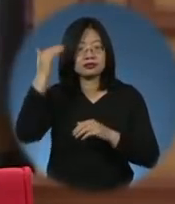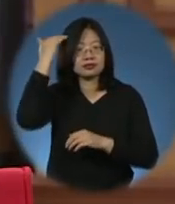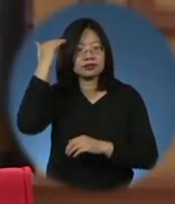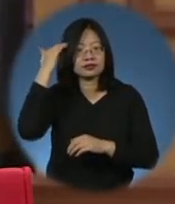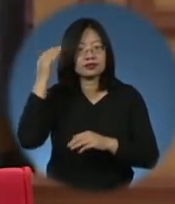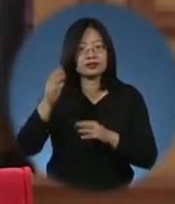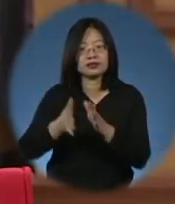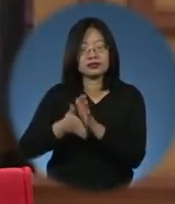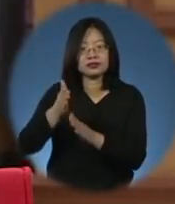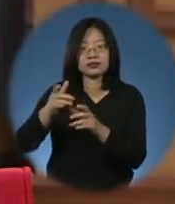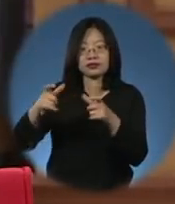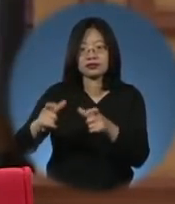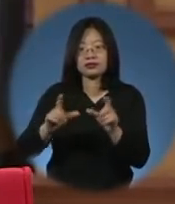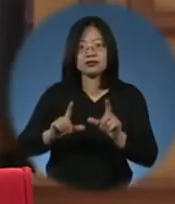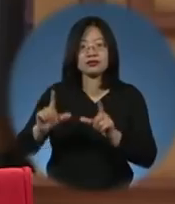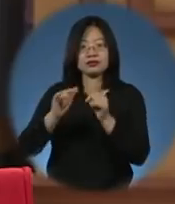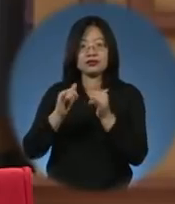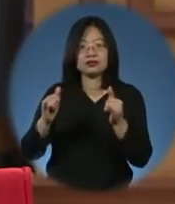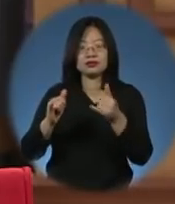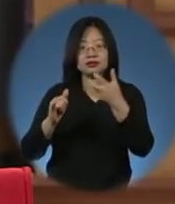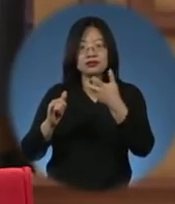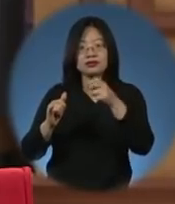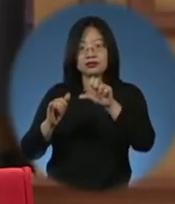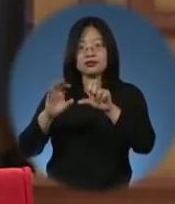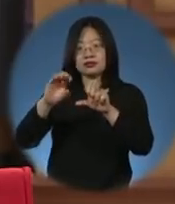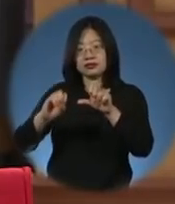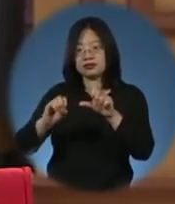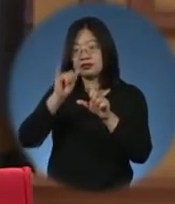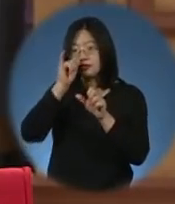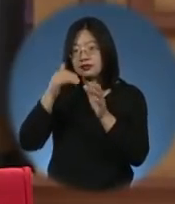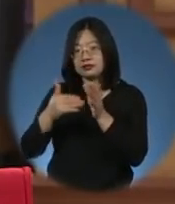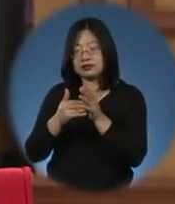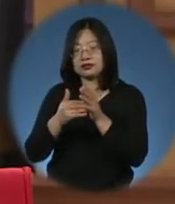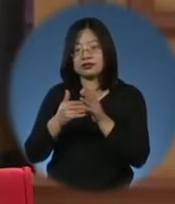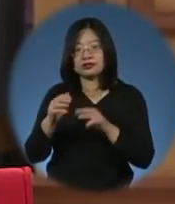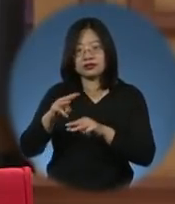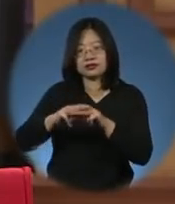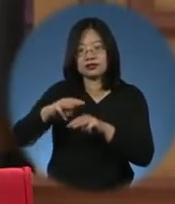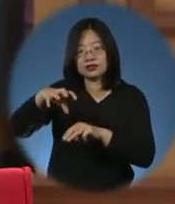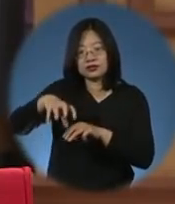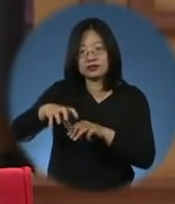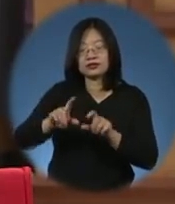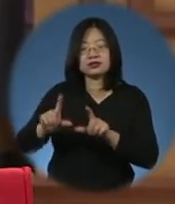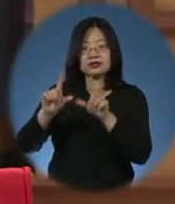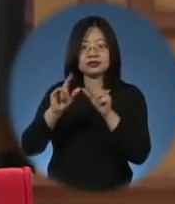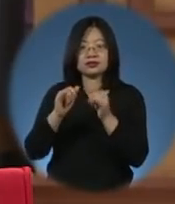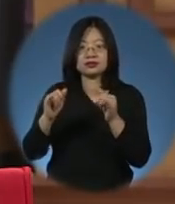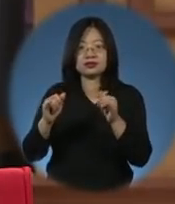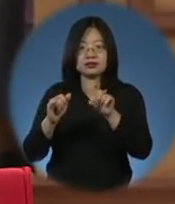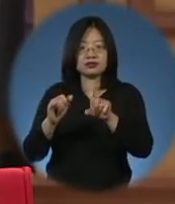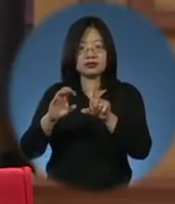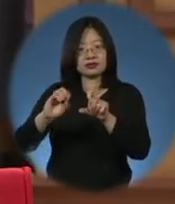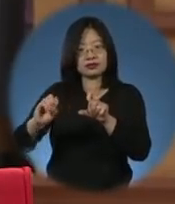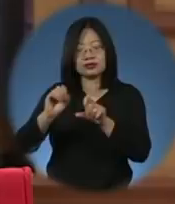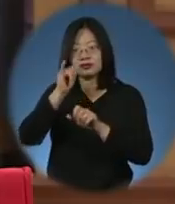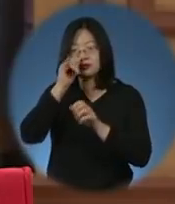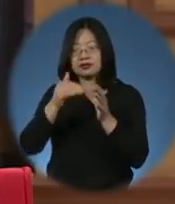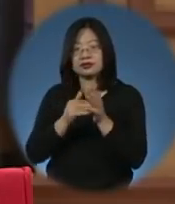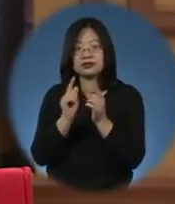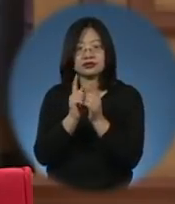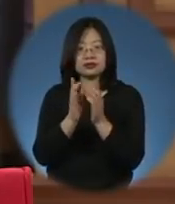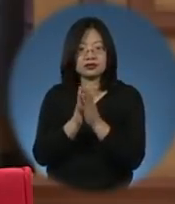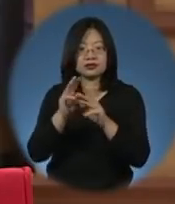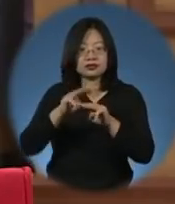우리나라의 도시지역에 살고 있는 사람이 한 85% 정도가 있고요. 그러면 농촌지역에 살고 있는 사람이 한 15%인데 실제로